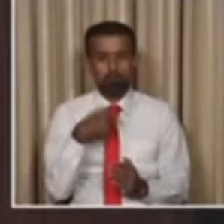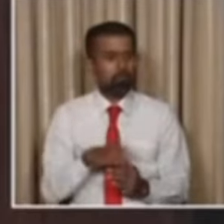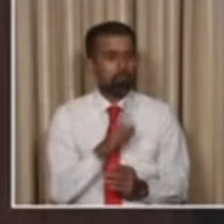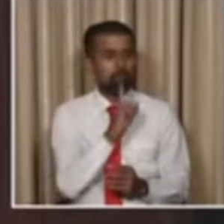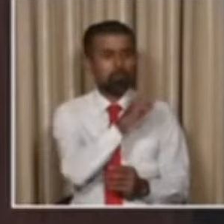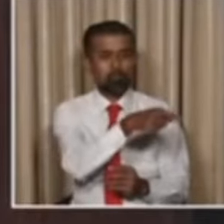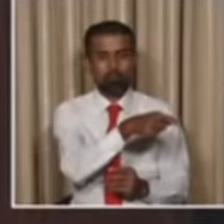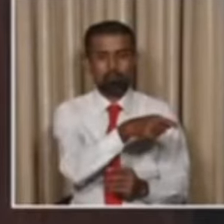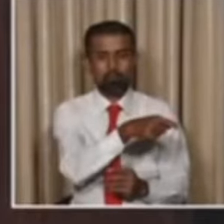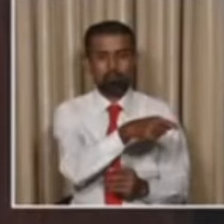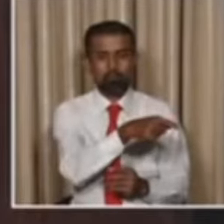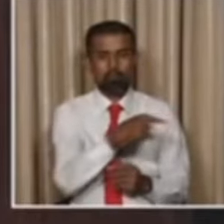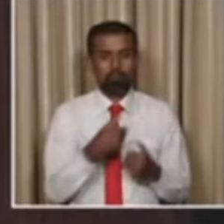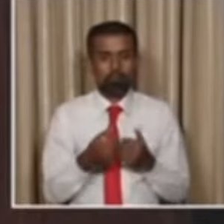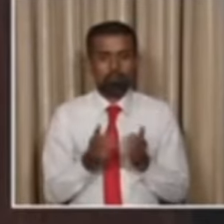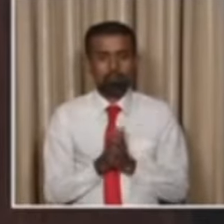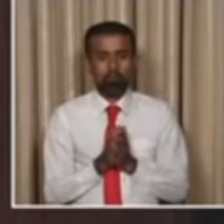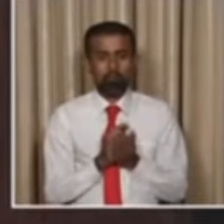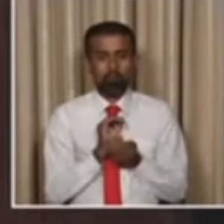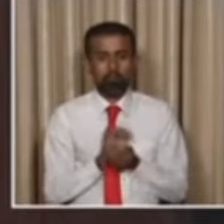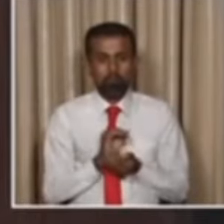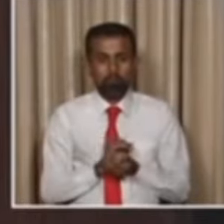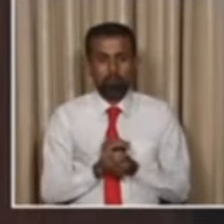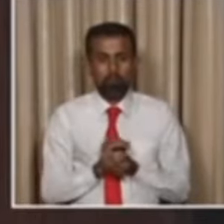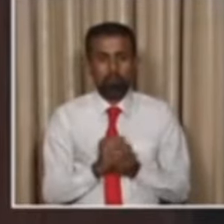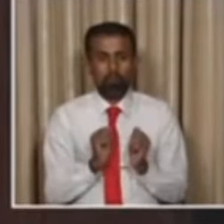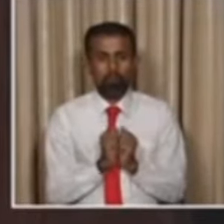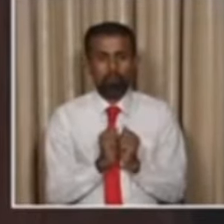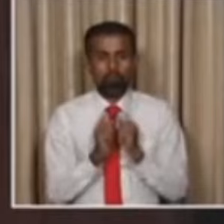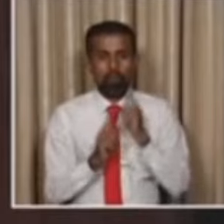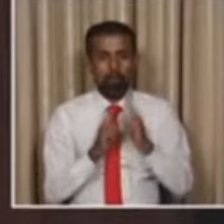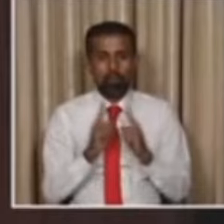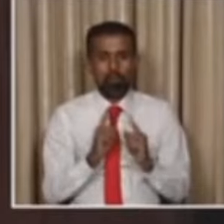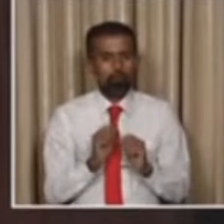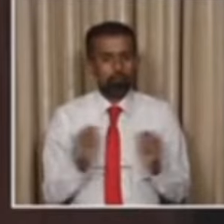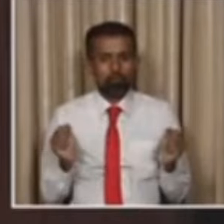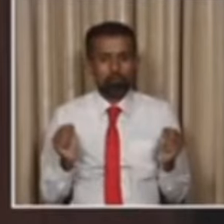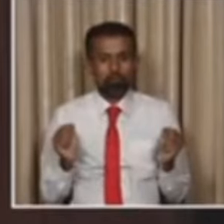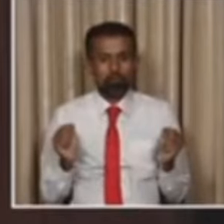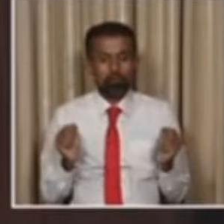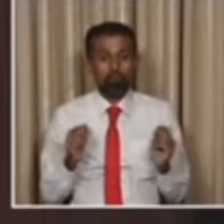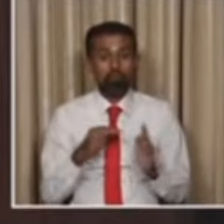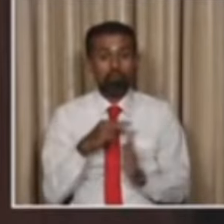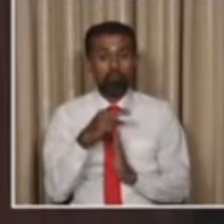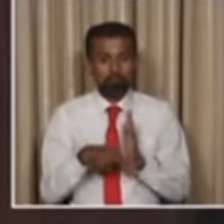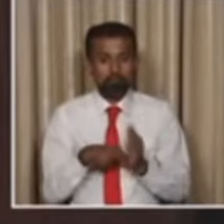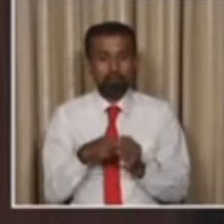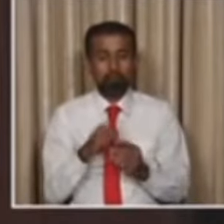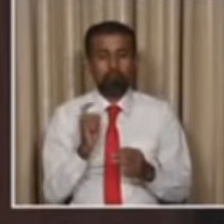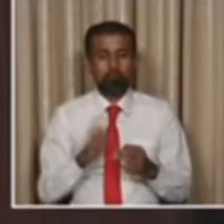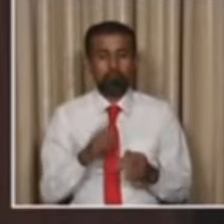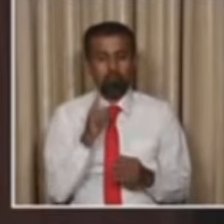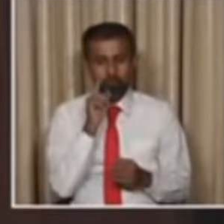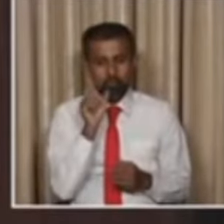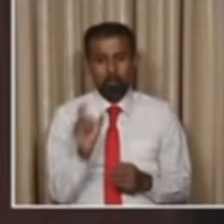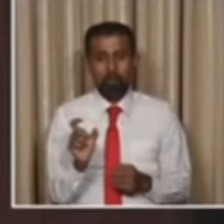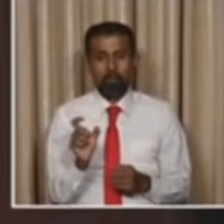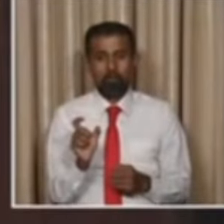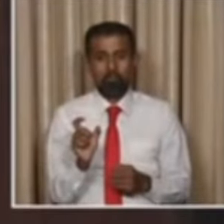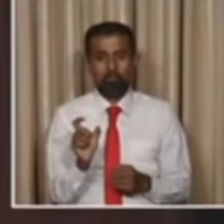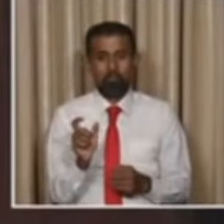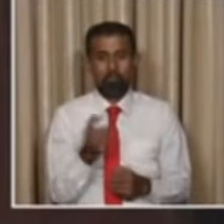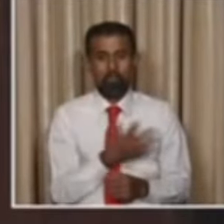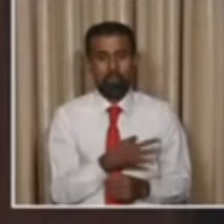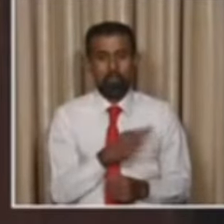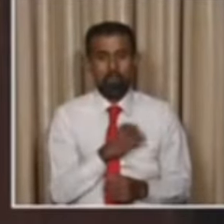අර පැත්තටයි තමන්ගේ කෙනා රැකගන්න කටයුතු කරන කතා කරනවා වෙනුවට අපි මේක ජාතියක් විදිහට මේ ප්‍රශ්නේ ගැන හිතන්න බෑ. අද අපේ ස්වාමින් වහන්සේ